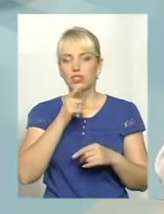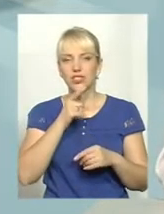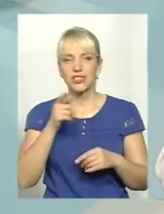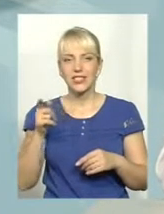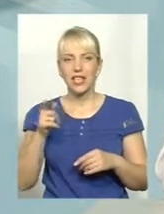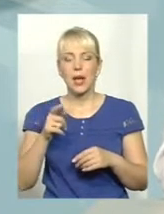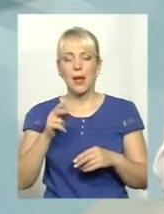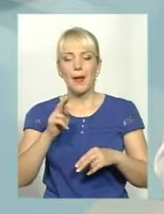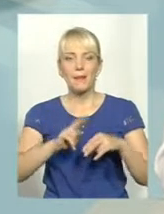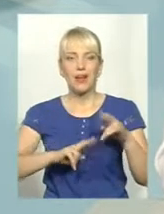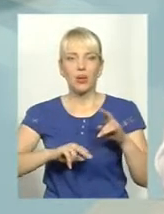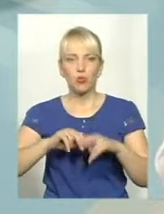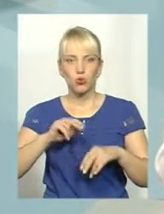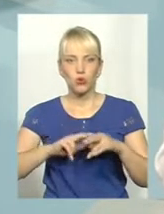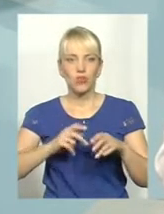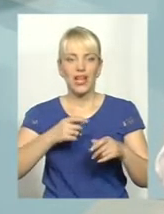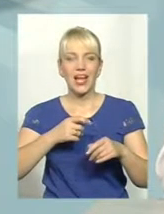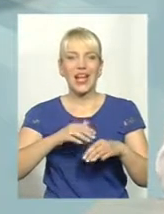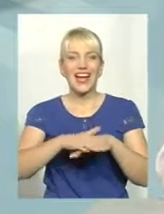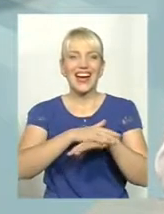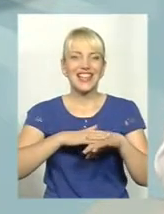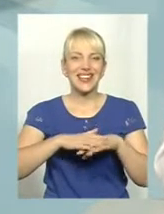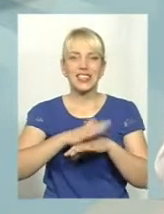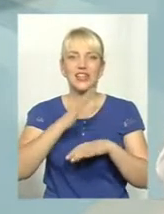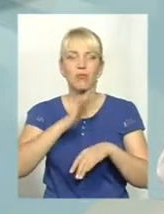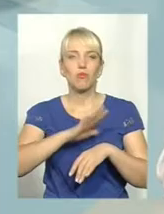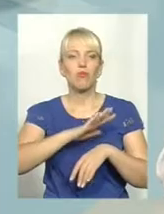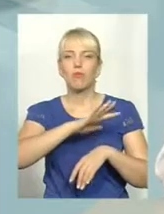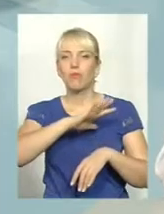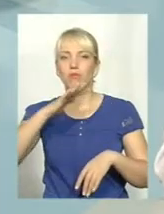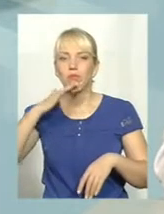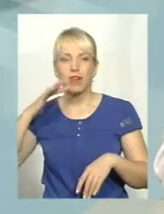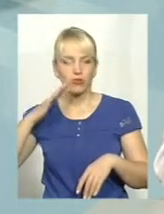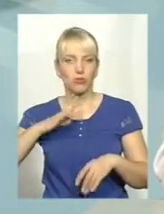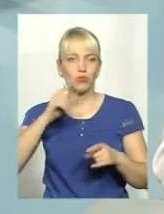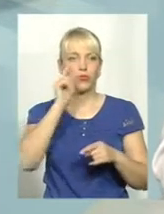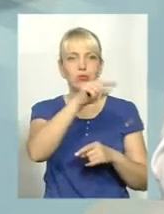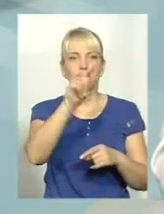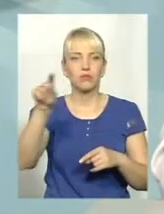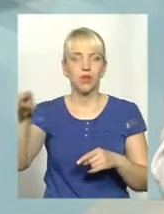не можна з різних ракурсів подивитися на нього. Я би глянув на це з того ракурсу, що це місце